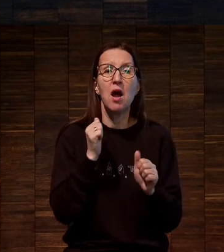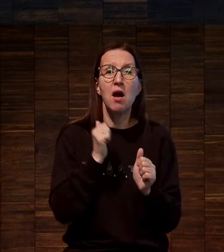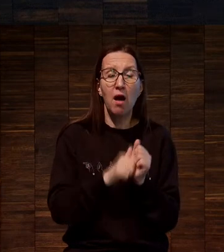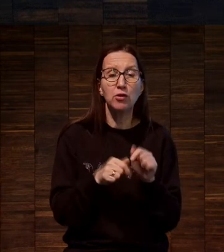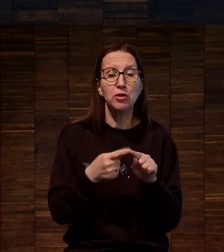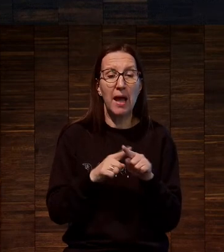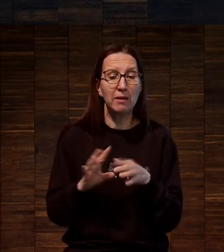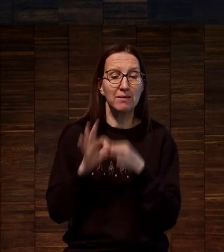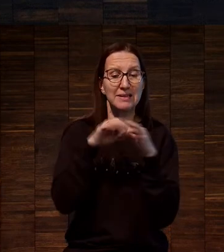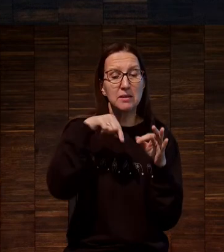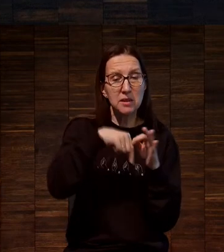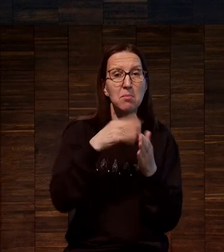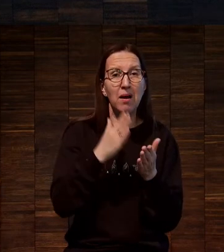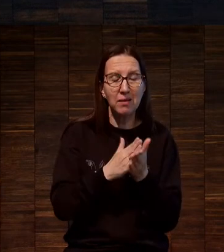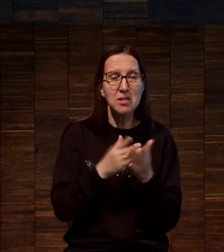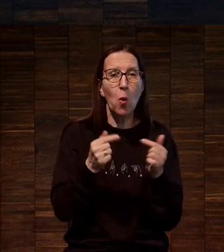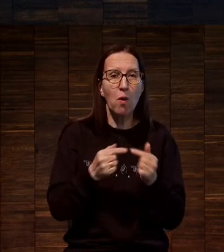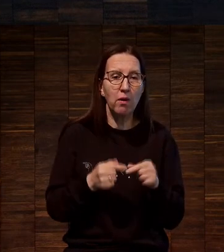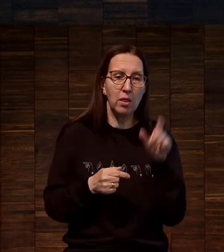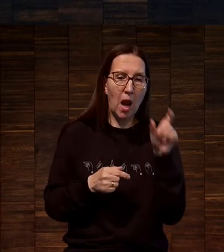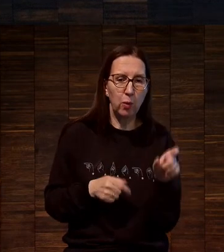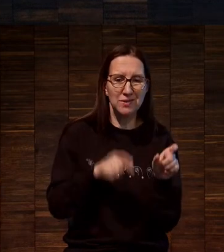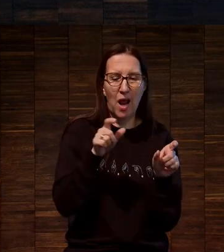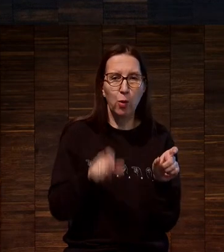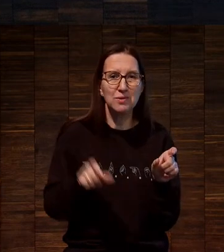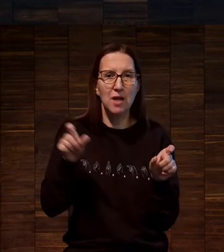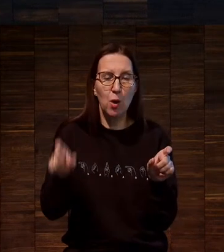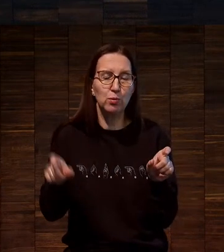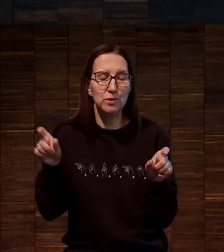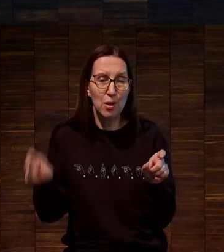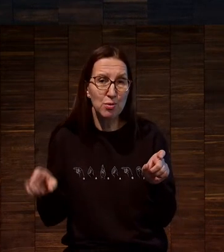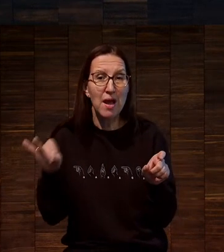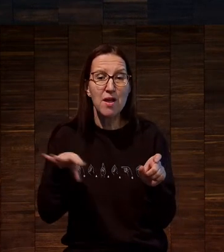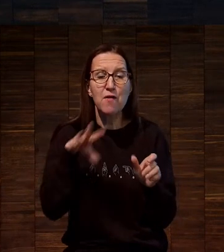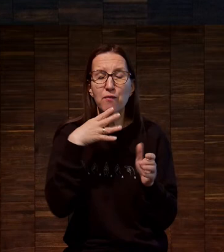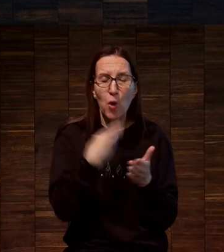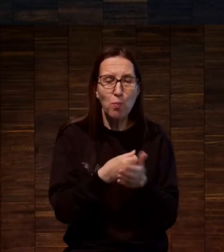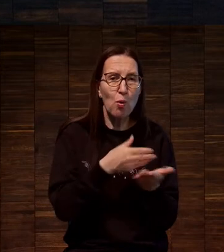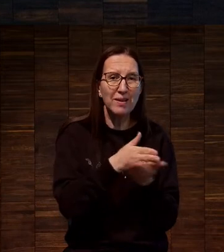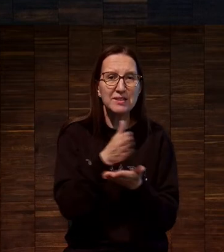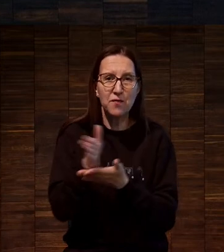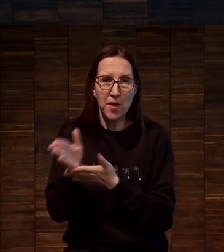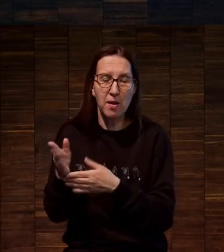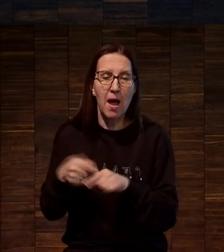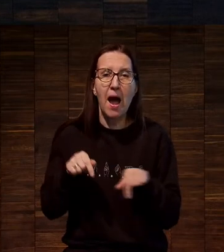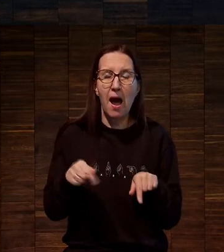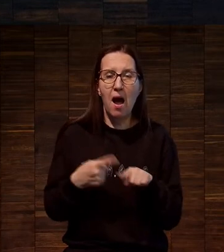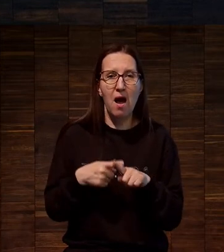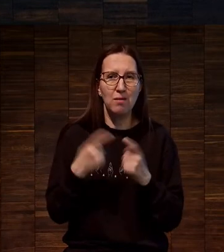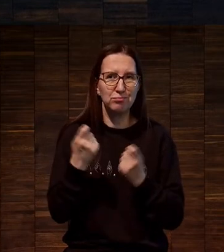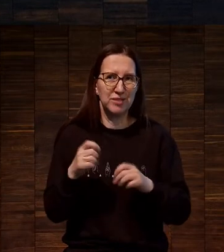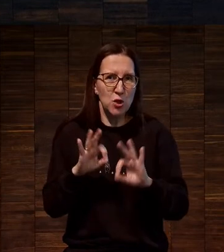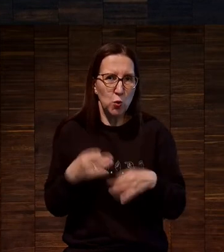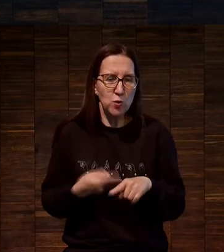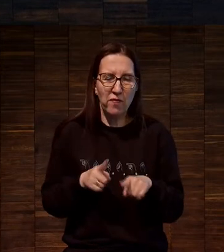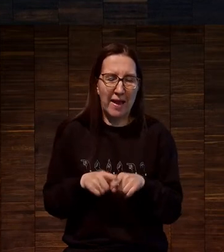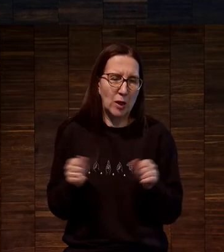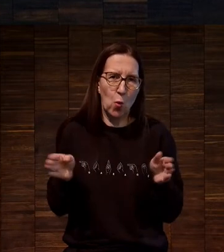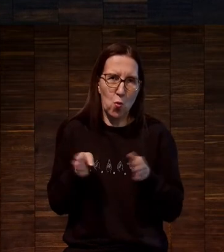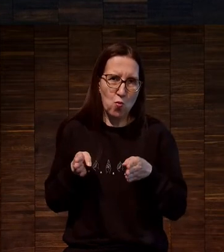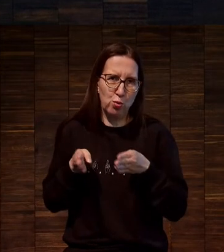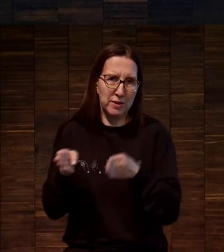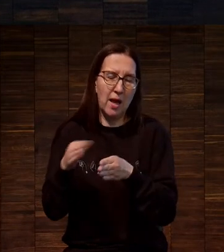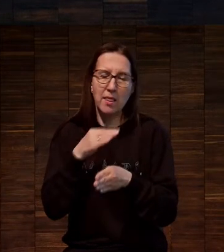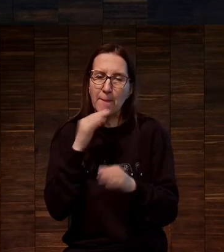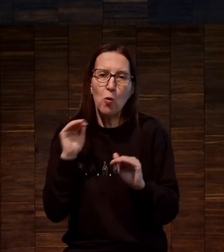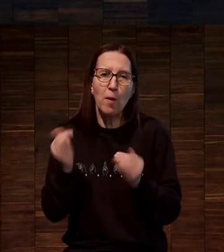этим пунктом стоят конкретные люди. И, в принципе, в каждой сфере, а эта сфера достаточно узкая, да? Скажем, эта сфера